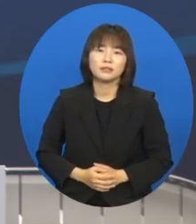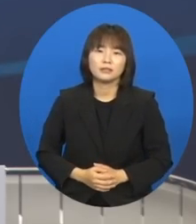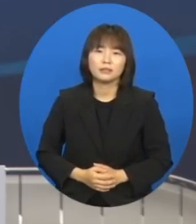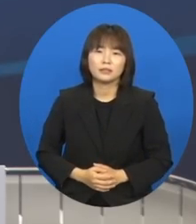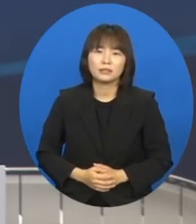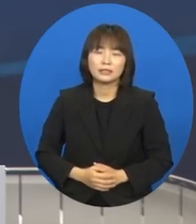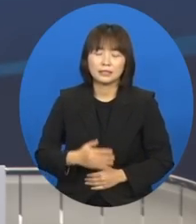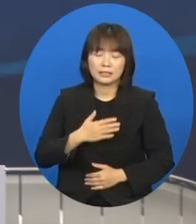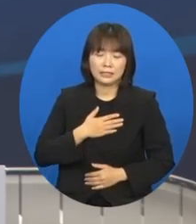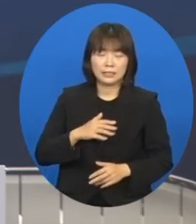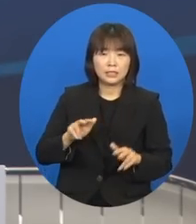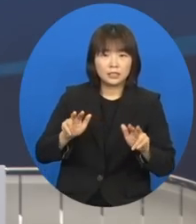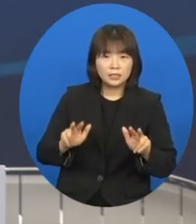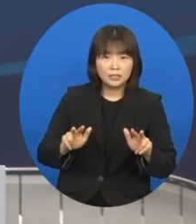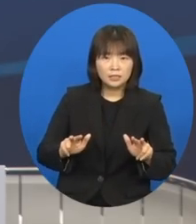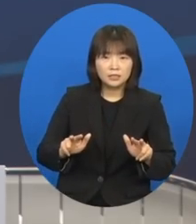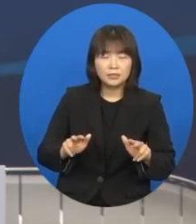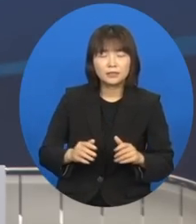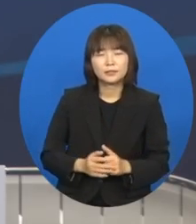제가 지금